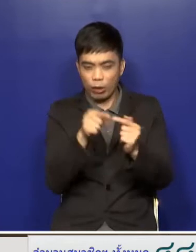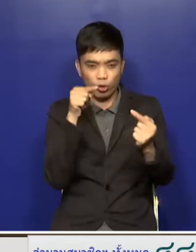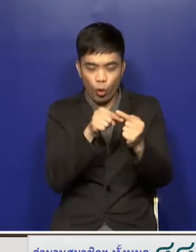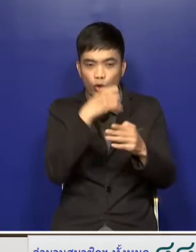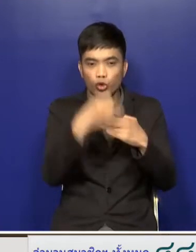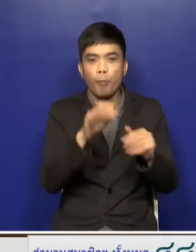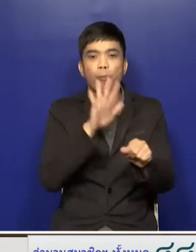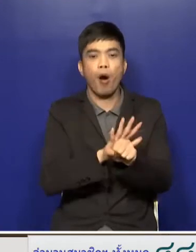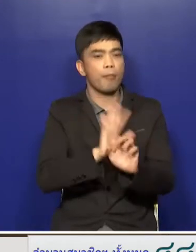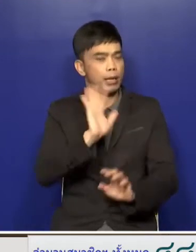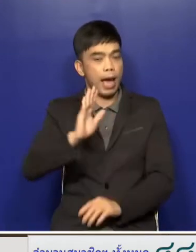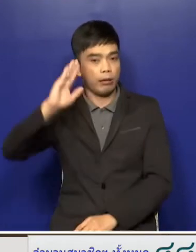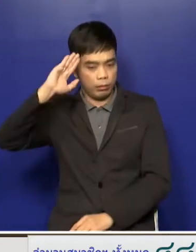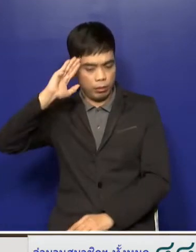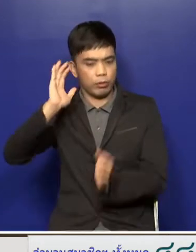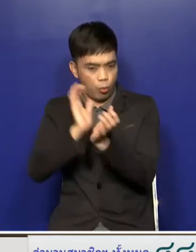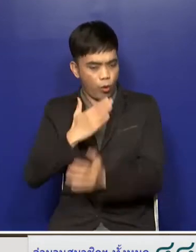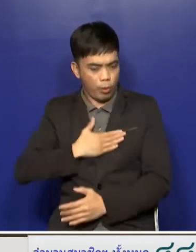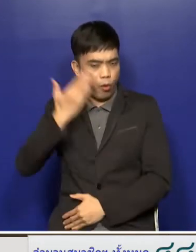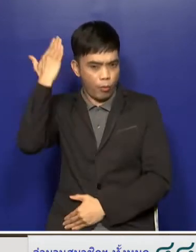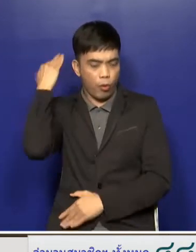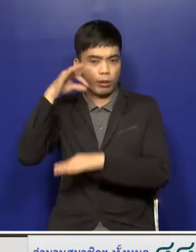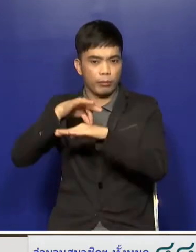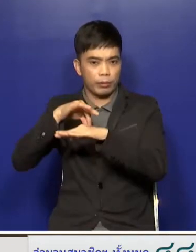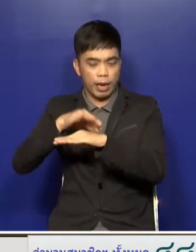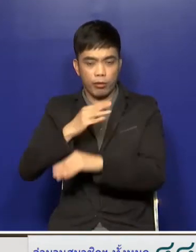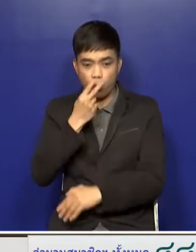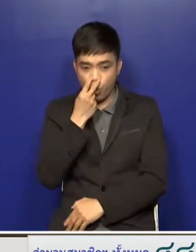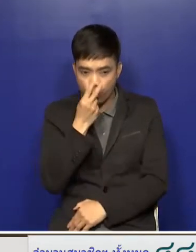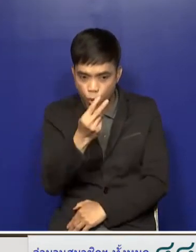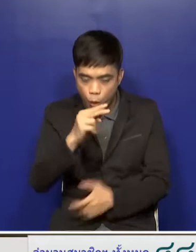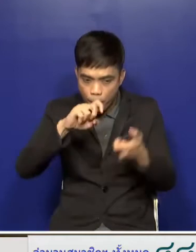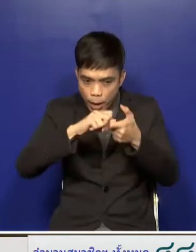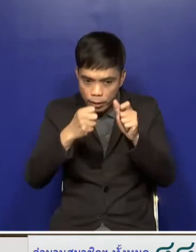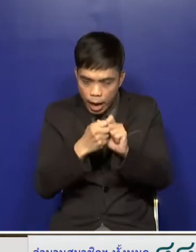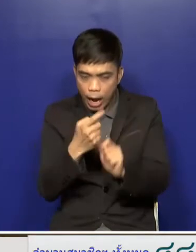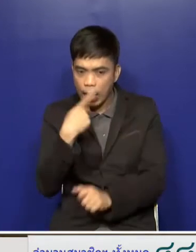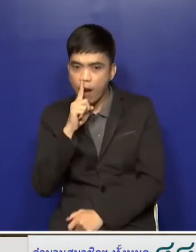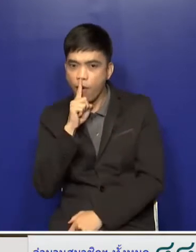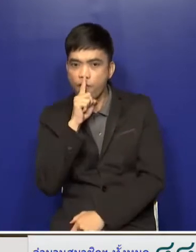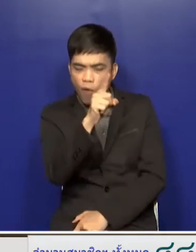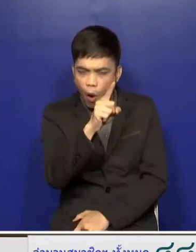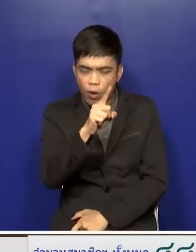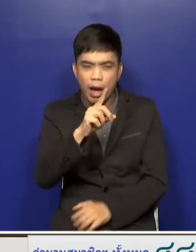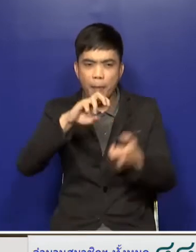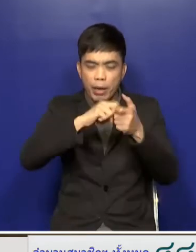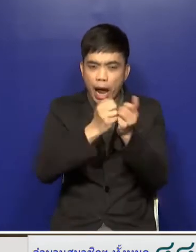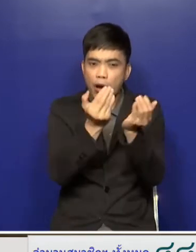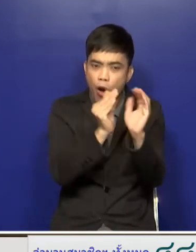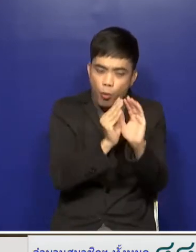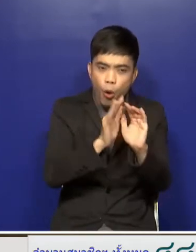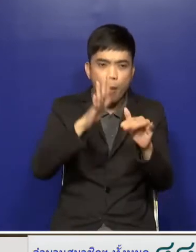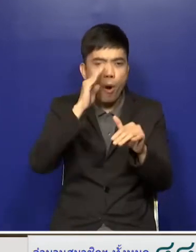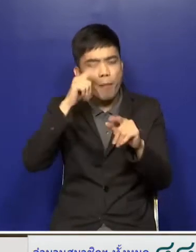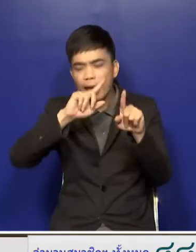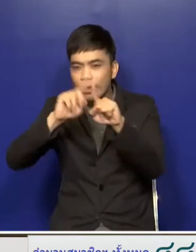ATH. นประทานครัzetเปนอดีตตำรวครัการเป่าคมี ถิ Fif. และ